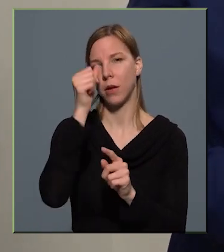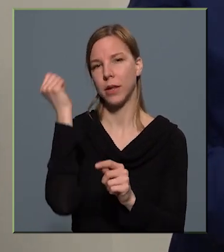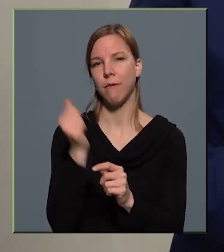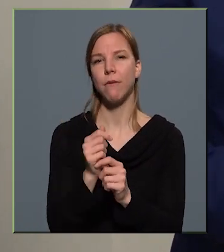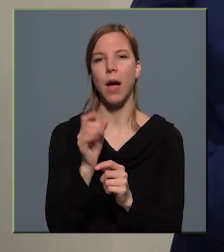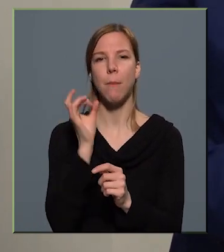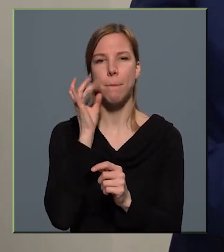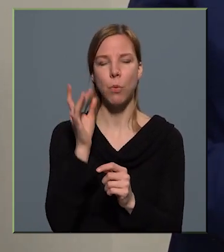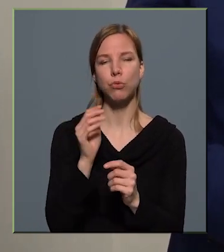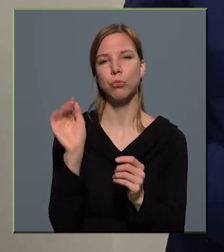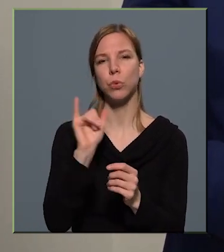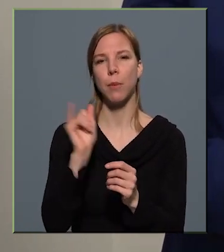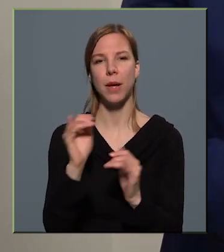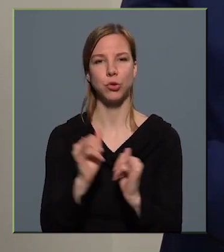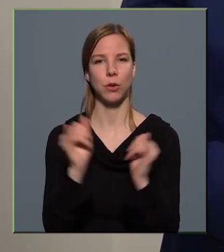Innovációs Campusnak.